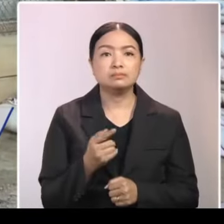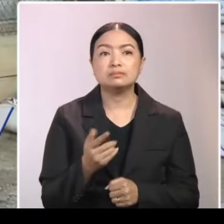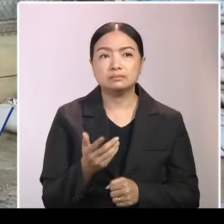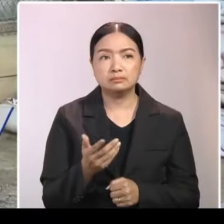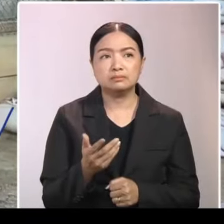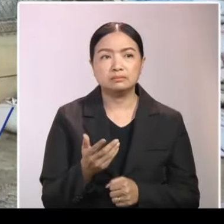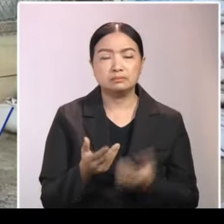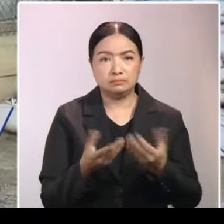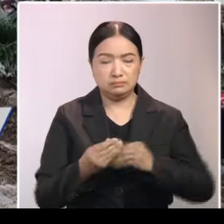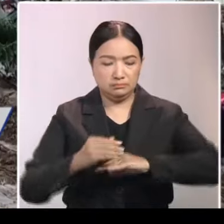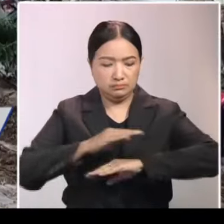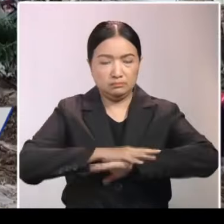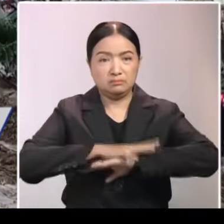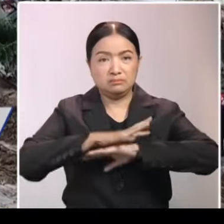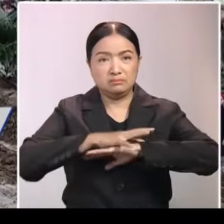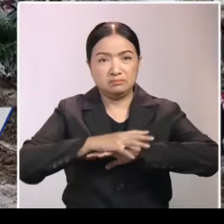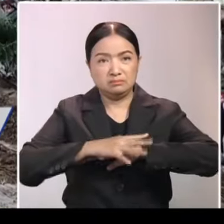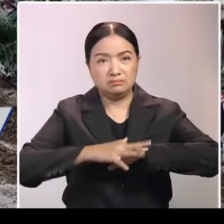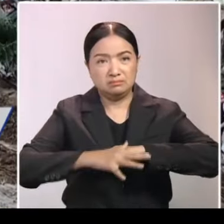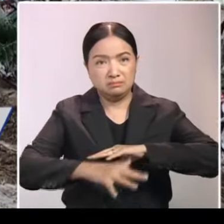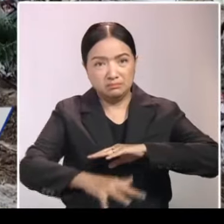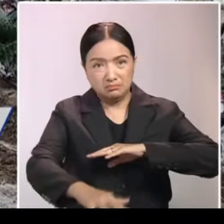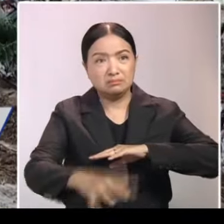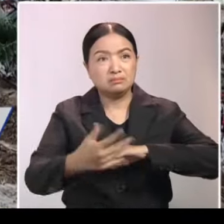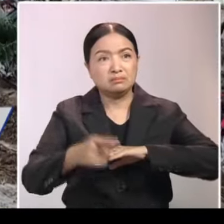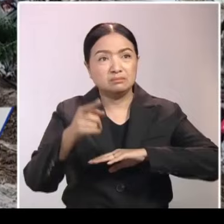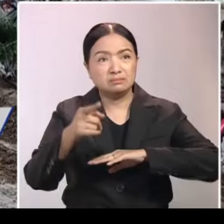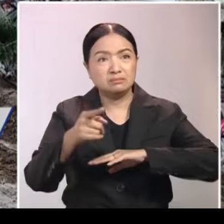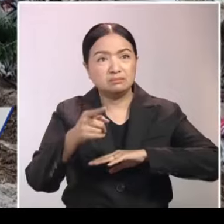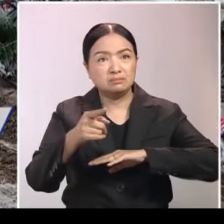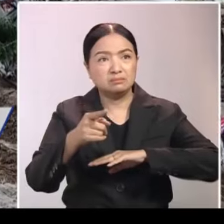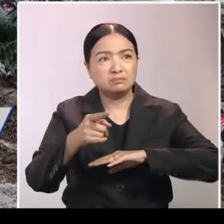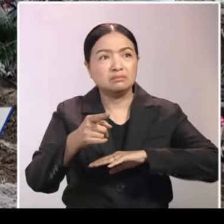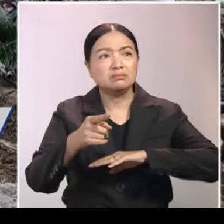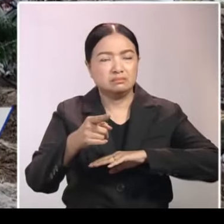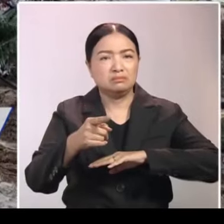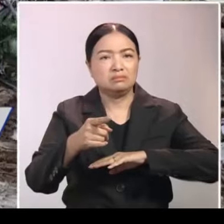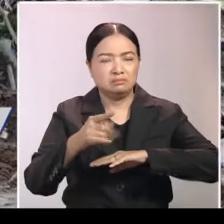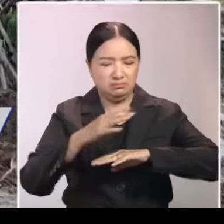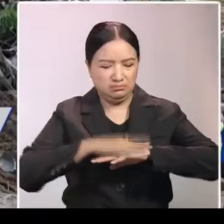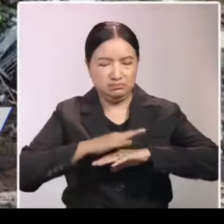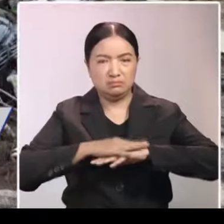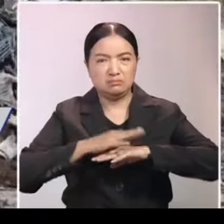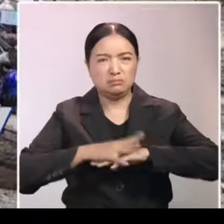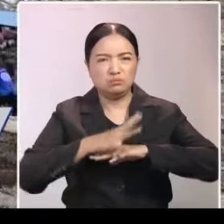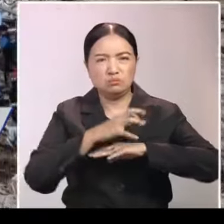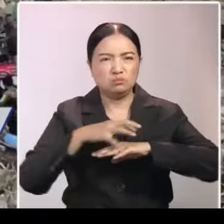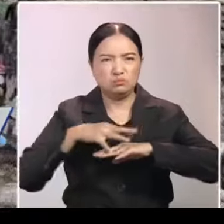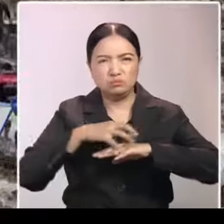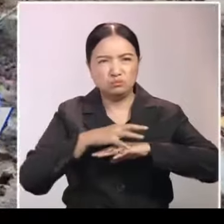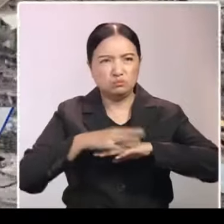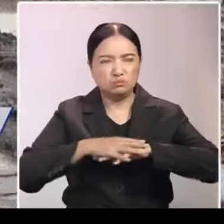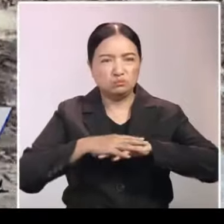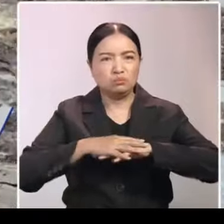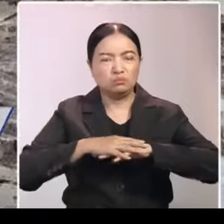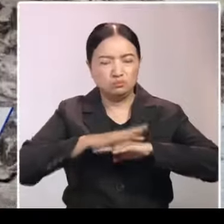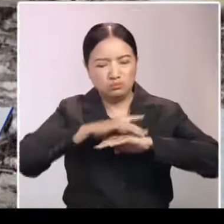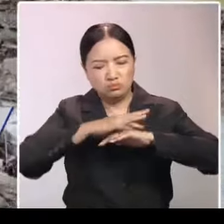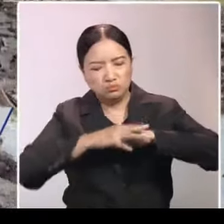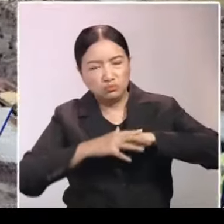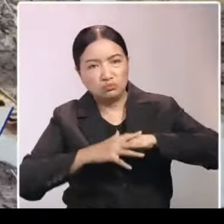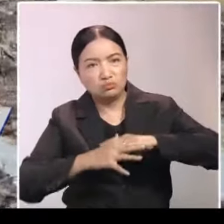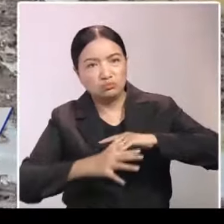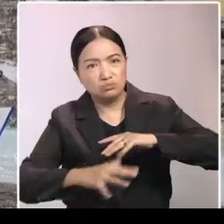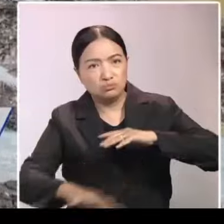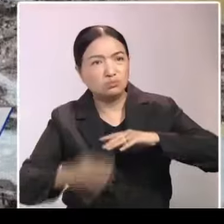หลังจากที่ดินบริเวณนั้นเนี่ยคือมันอยู่ตรงตลิ่งมันใกล้กับตลิ่งมันอ่อนตัวลงมามันก็ทำให้บ้านที่อยู่บริเวณใกล้กับ